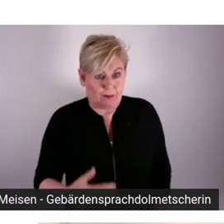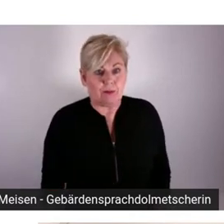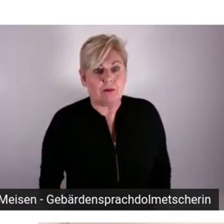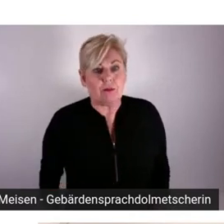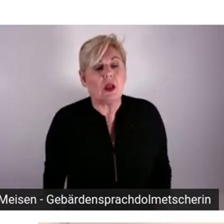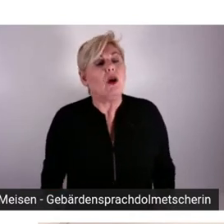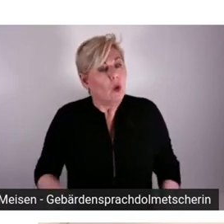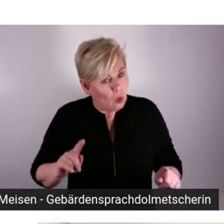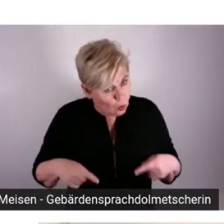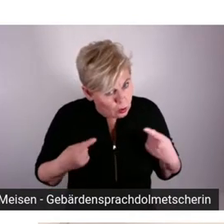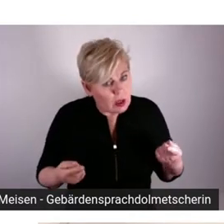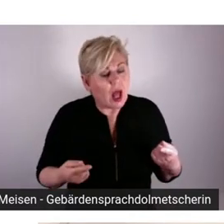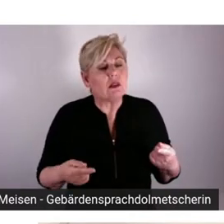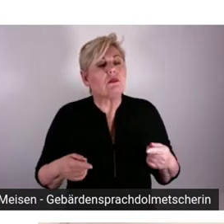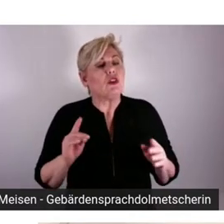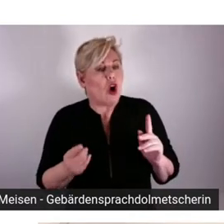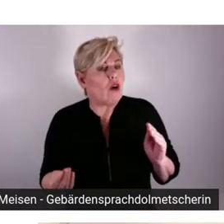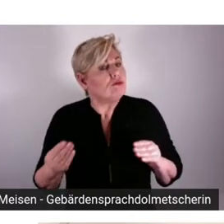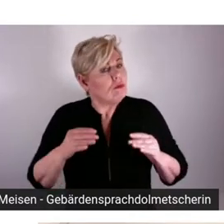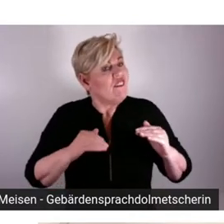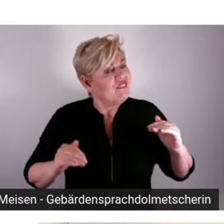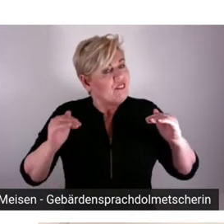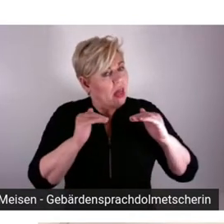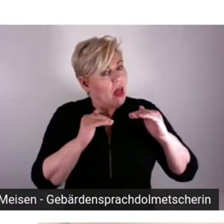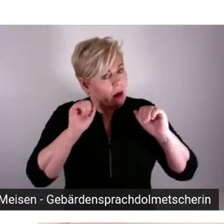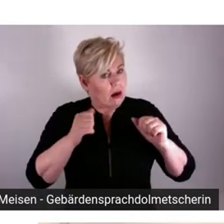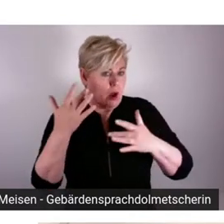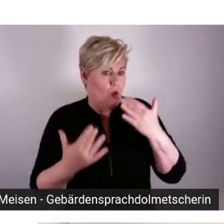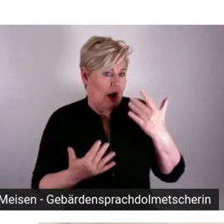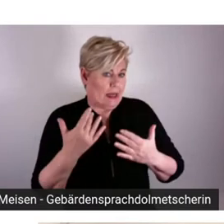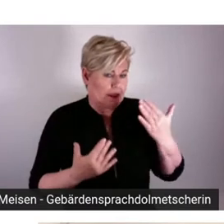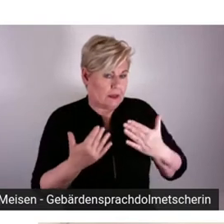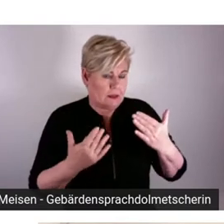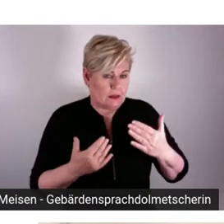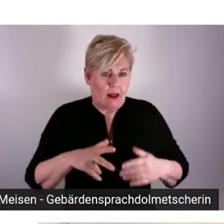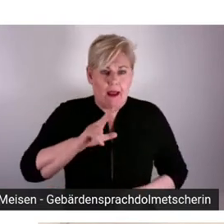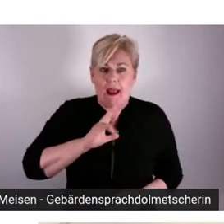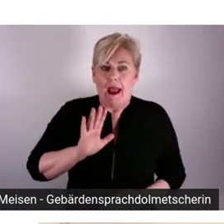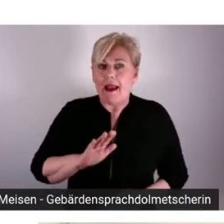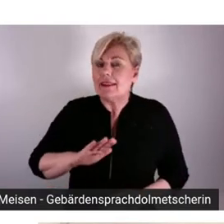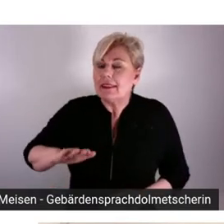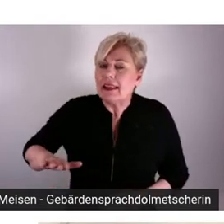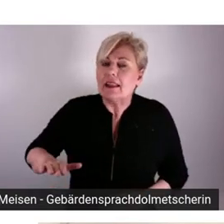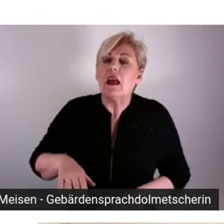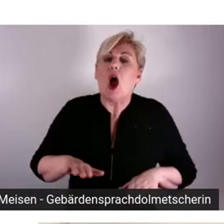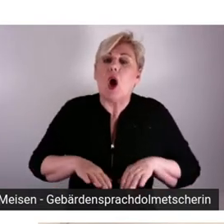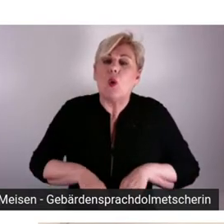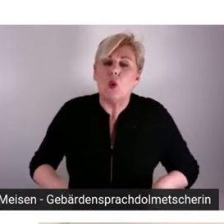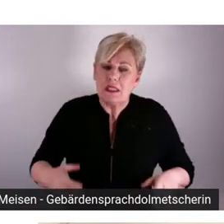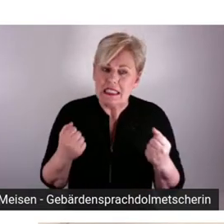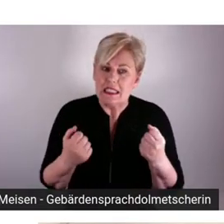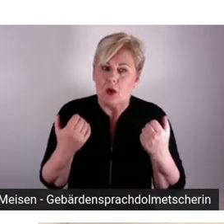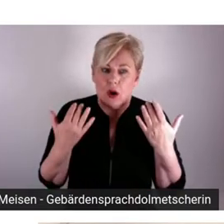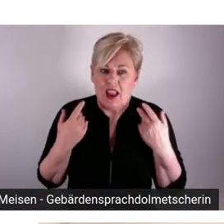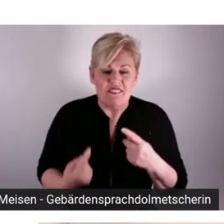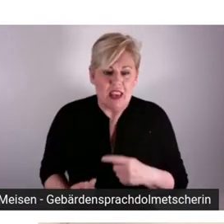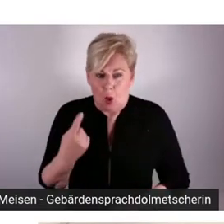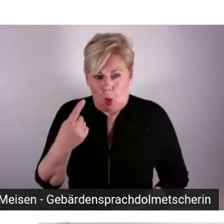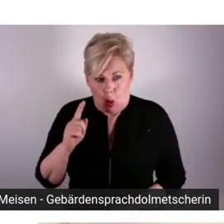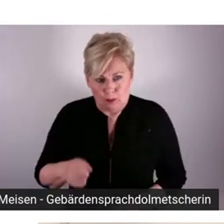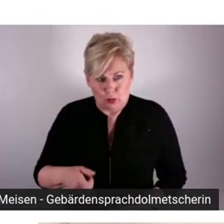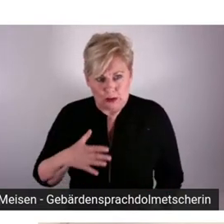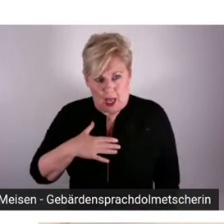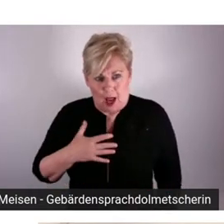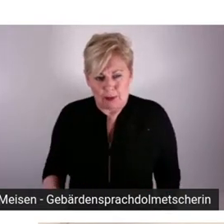mit entsprechenden fairen Methoden ausrechnen, wie hoch eine eigenständige Kindergrundsicherung sein müsste, die, wie gesagt,